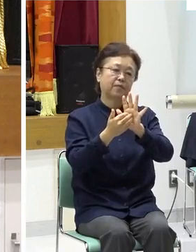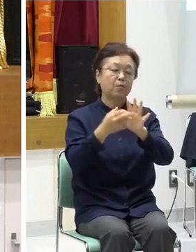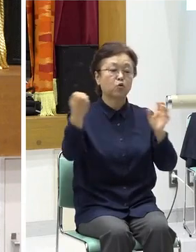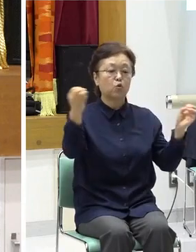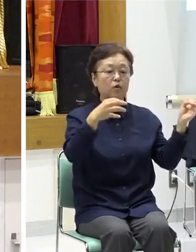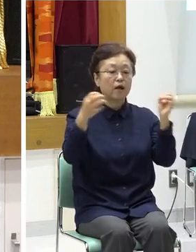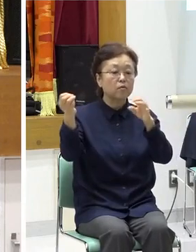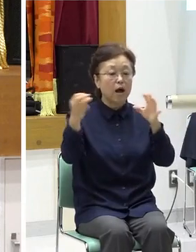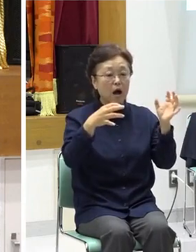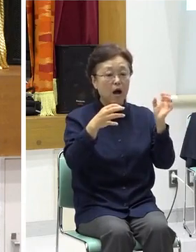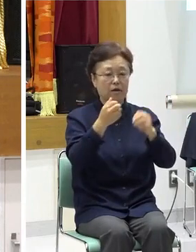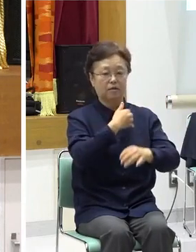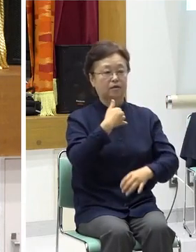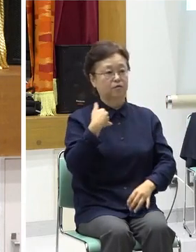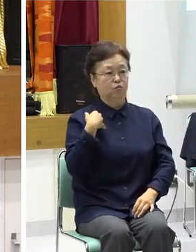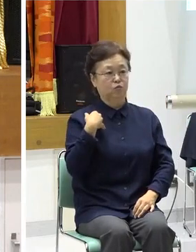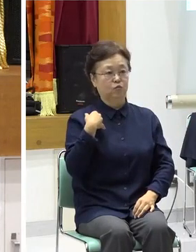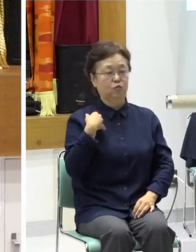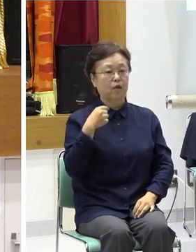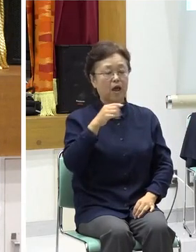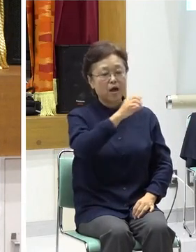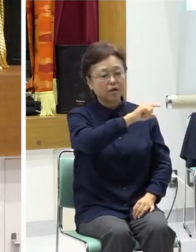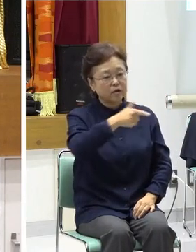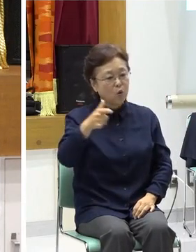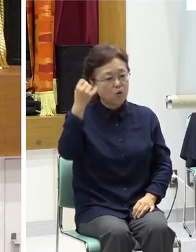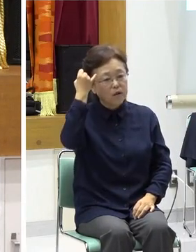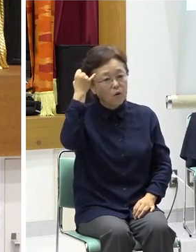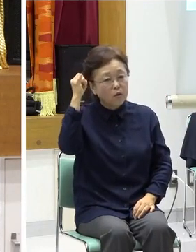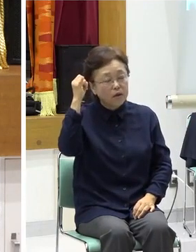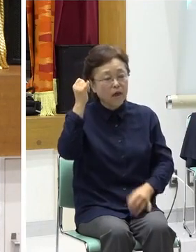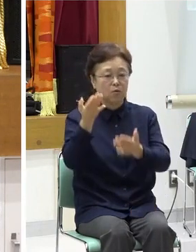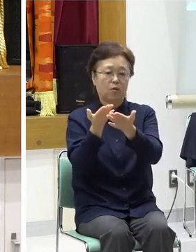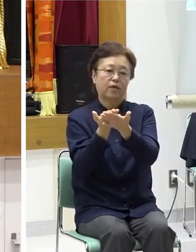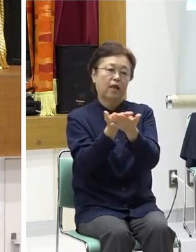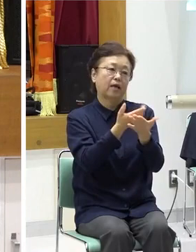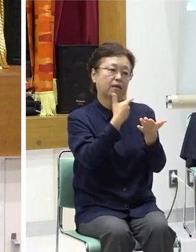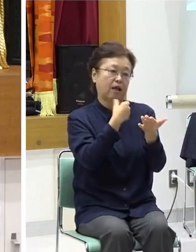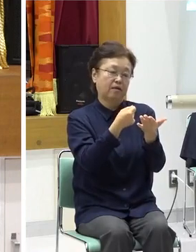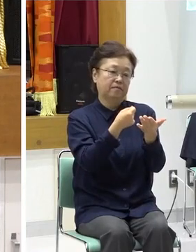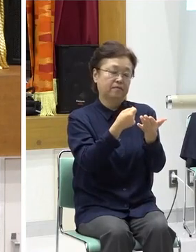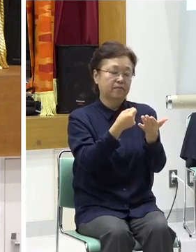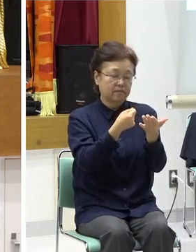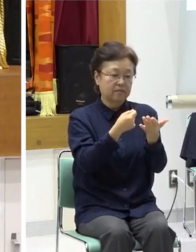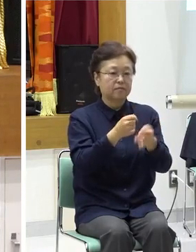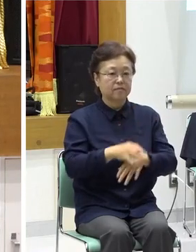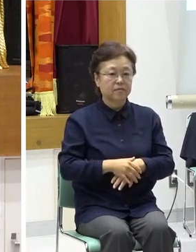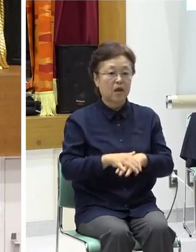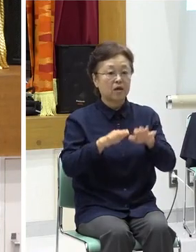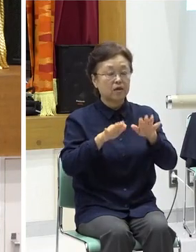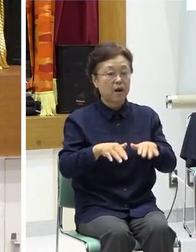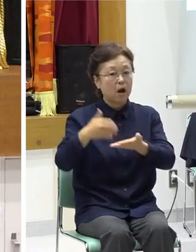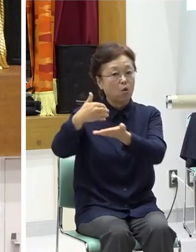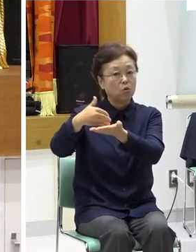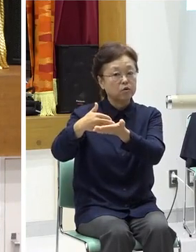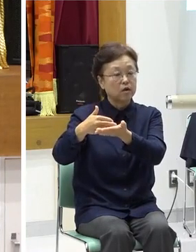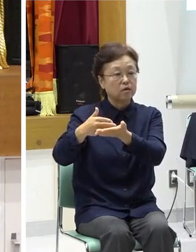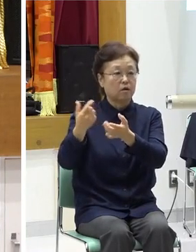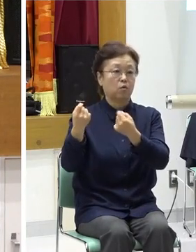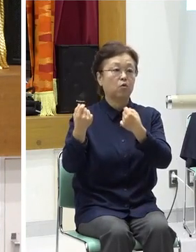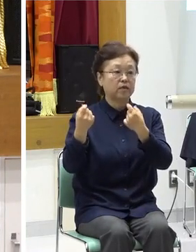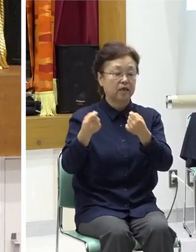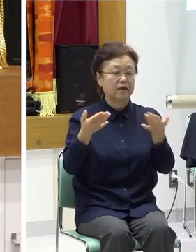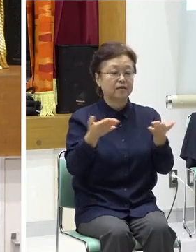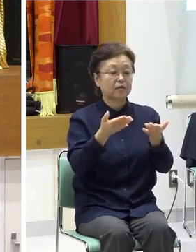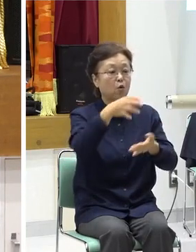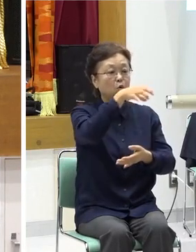立つので、やはりいろんなご意見をいただきたいということで、今でもおっしゃったように事業所なんかに出